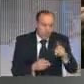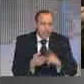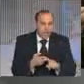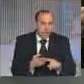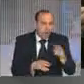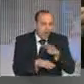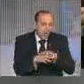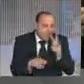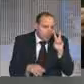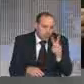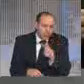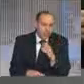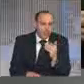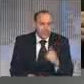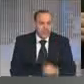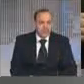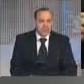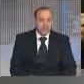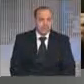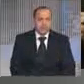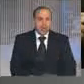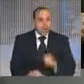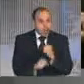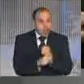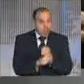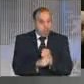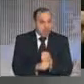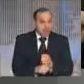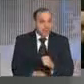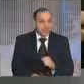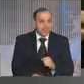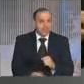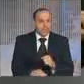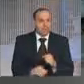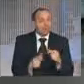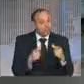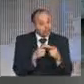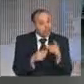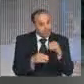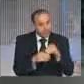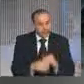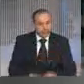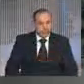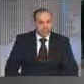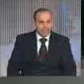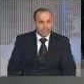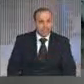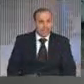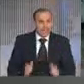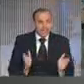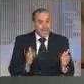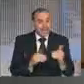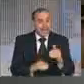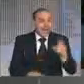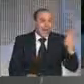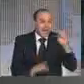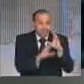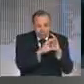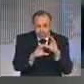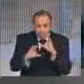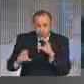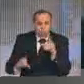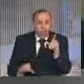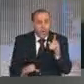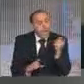هذه الولايات ومشاريع فيها في نفس اطار الشركه يعد قطاع النقل مجالا حيويا في